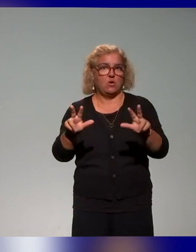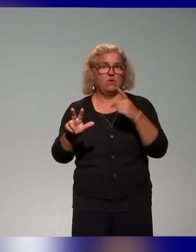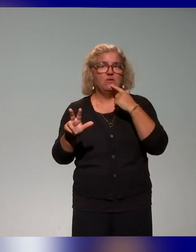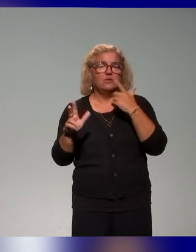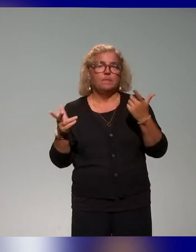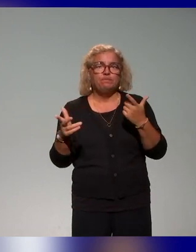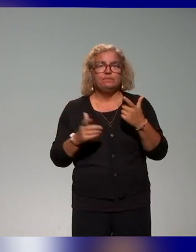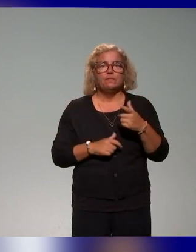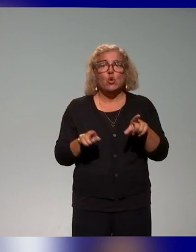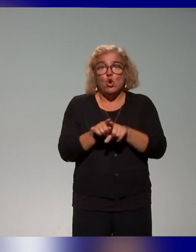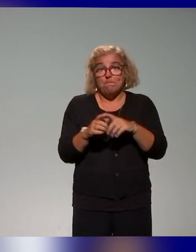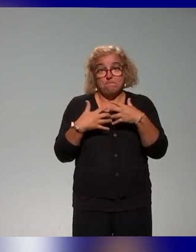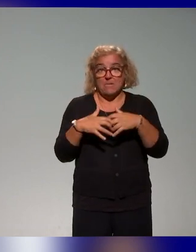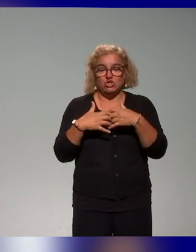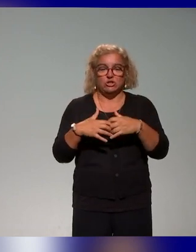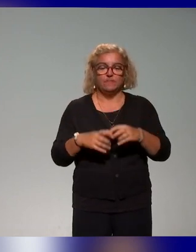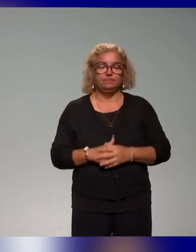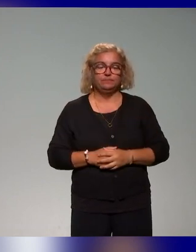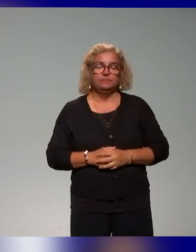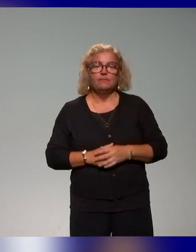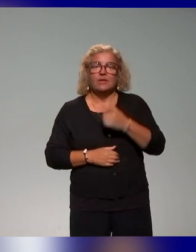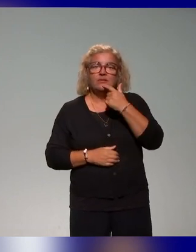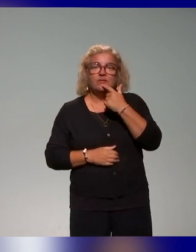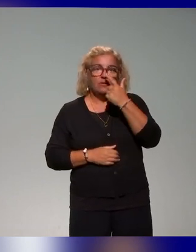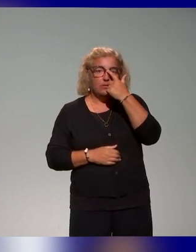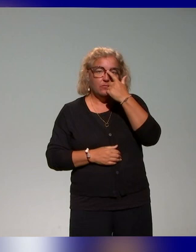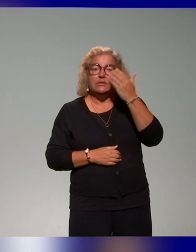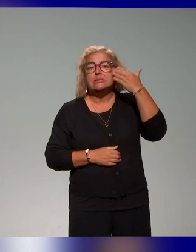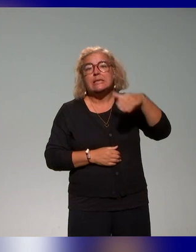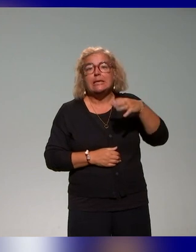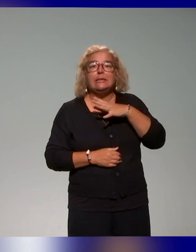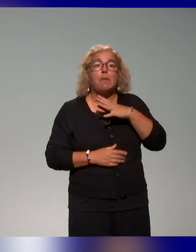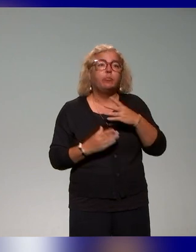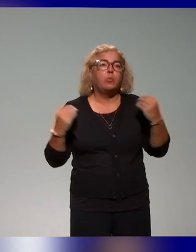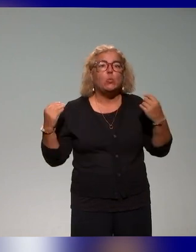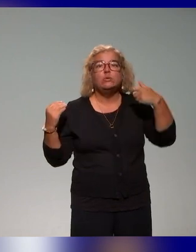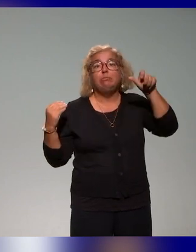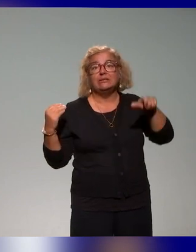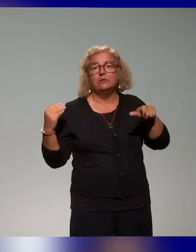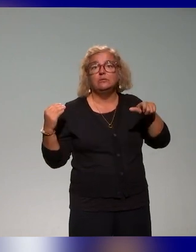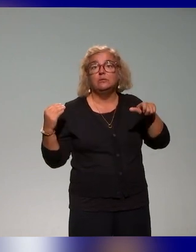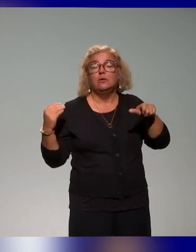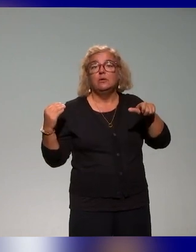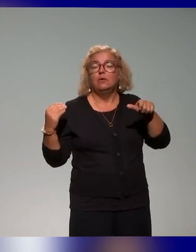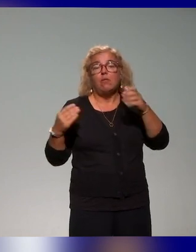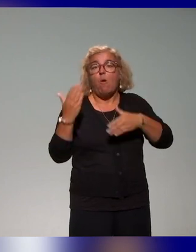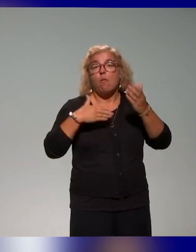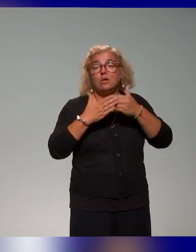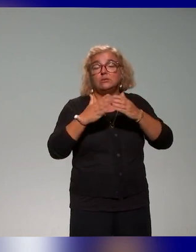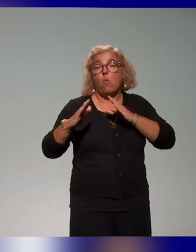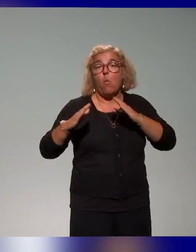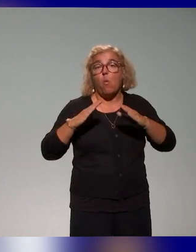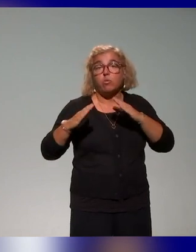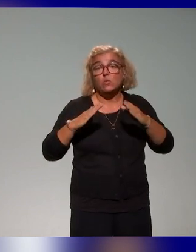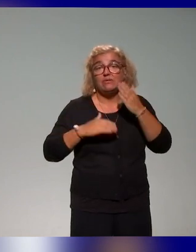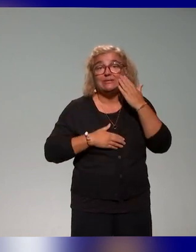rapport à un ordinateur comme une machine. Et vous n'êtes pas sans savoir que bon nombre d'internautes aujourd'hui sont des robots. Donc si ça passe avec